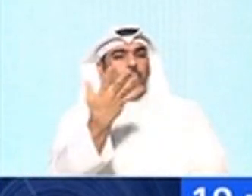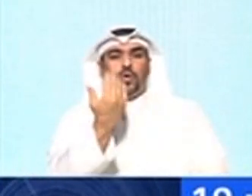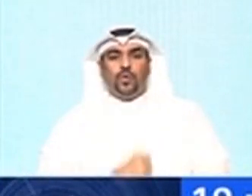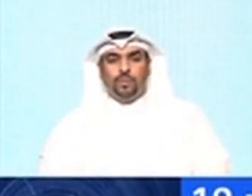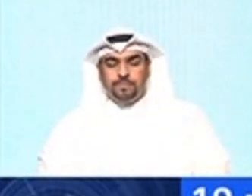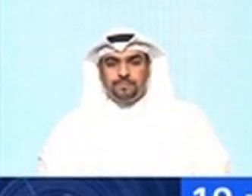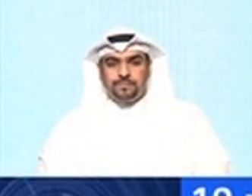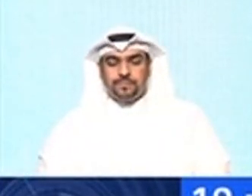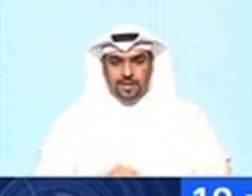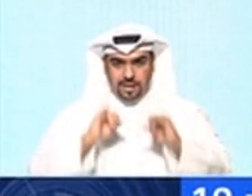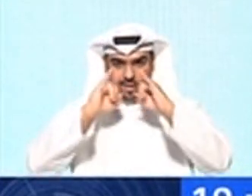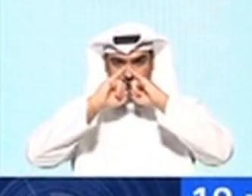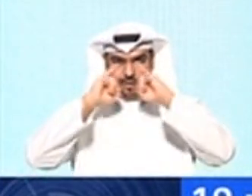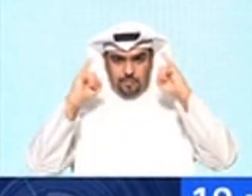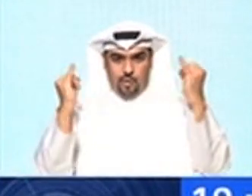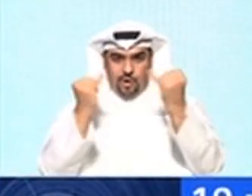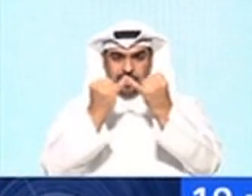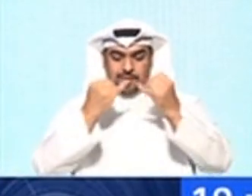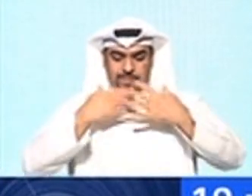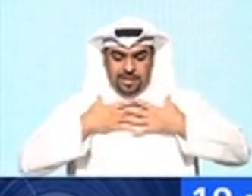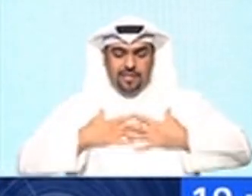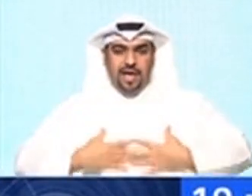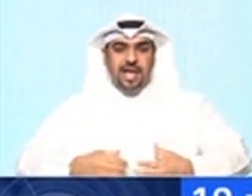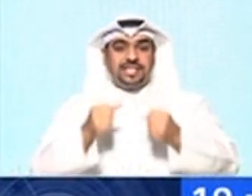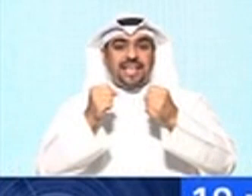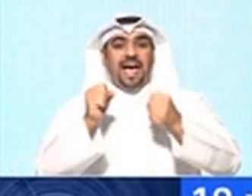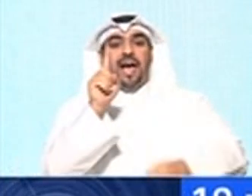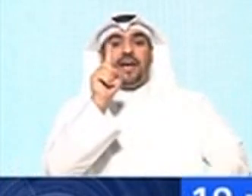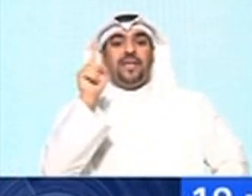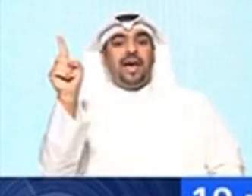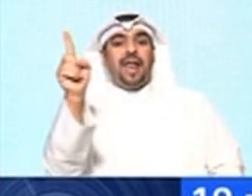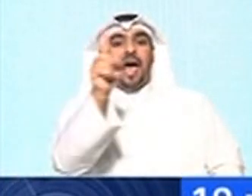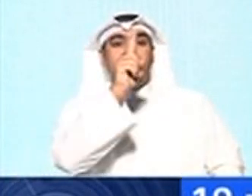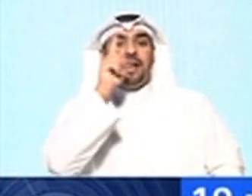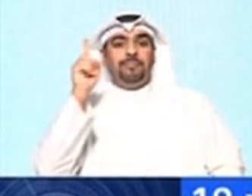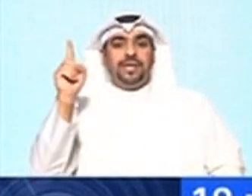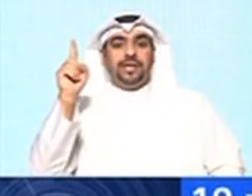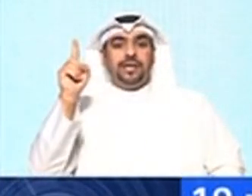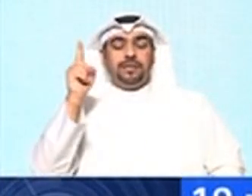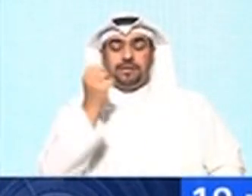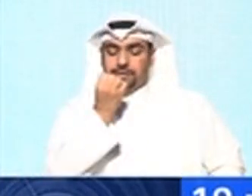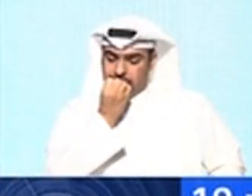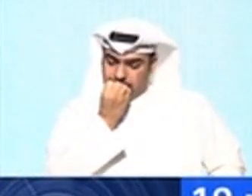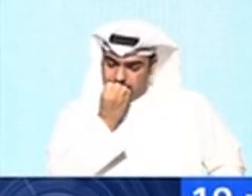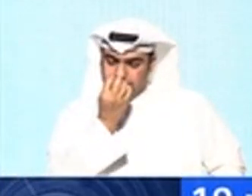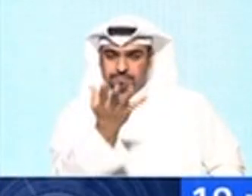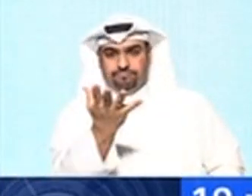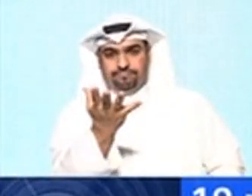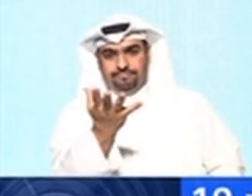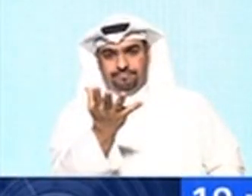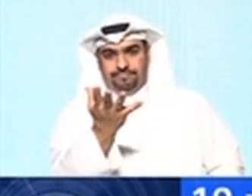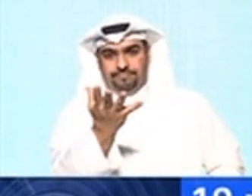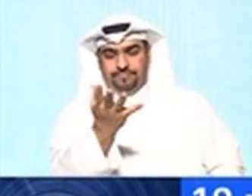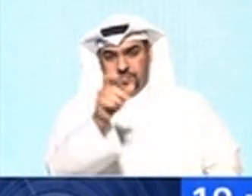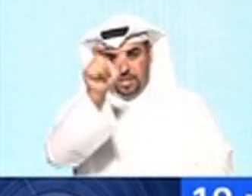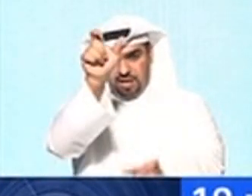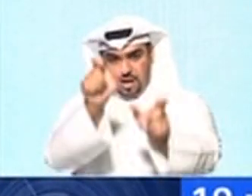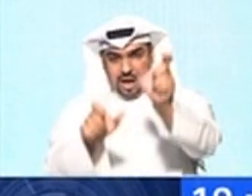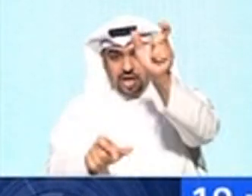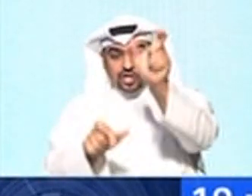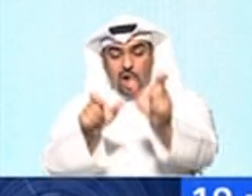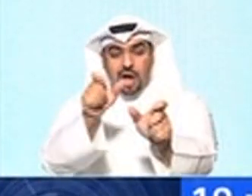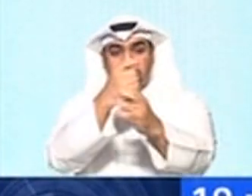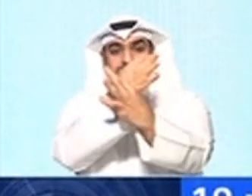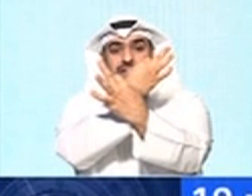أجابت منظمة الصحة العالمية حول هذا السؤال بأنه ممكن لجميع الأشخاص بمختلف الأعمار